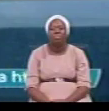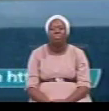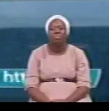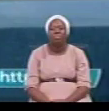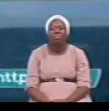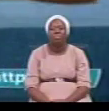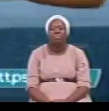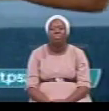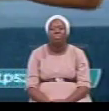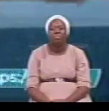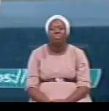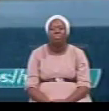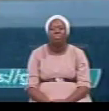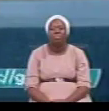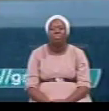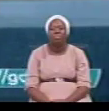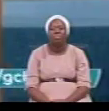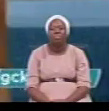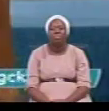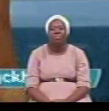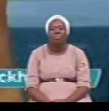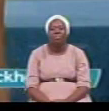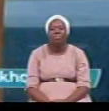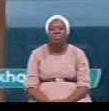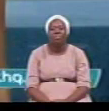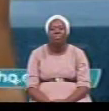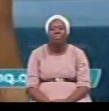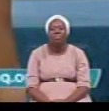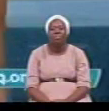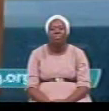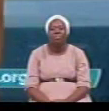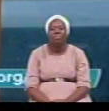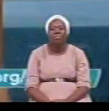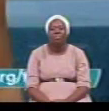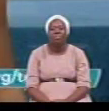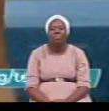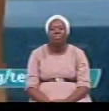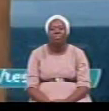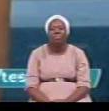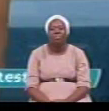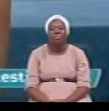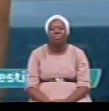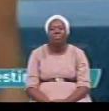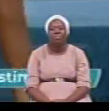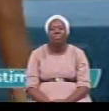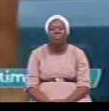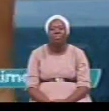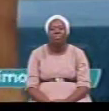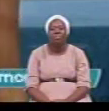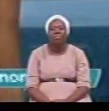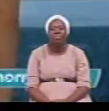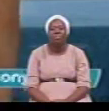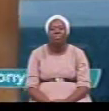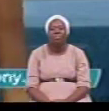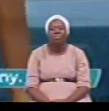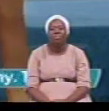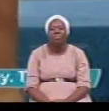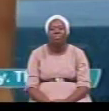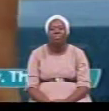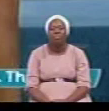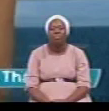imia na kapunoko nshimia na isabika hapa na ikala hei di nachikala pale preachinga na tuikala fupape nende